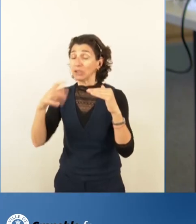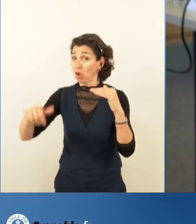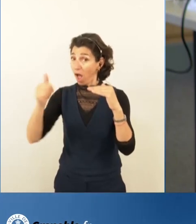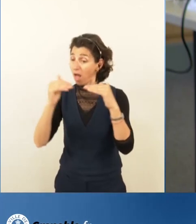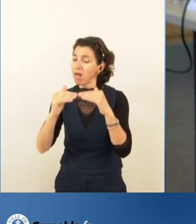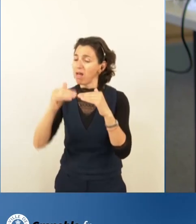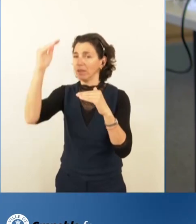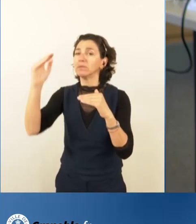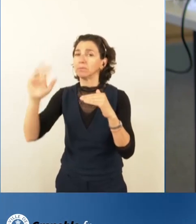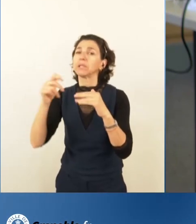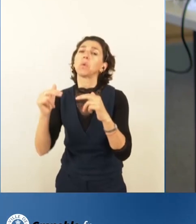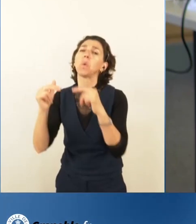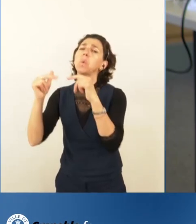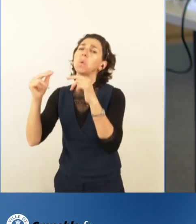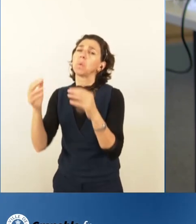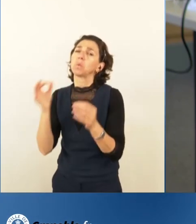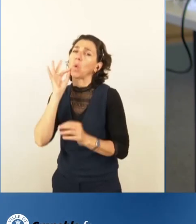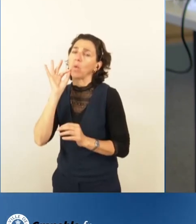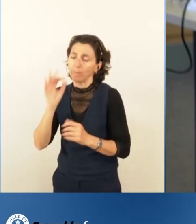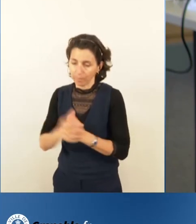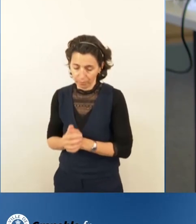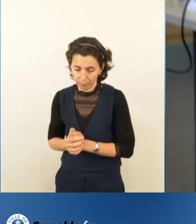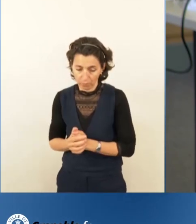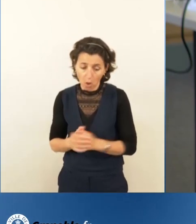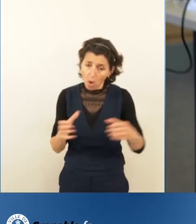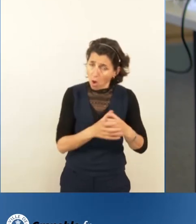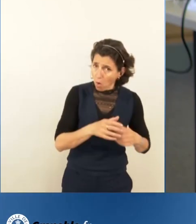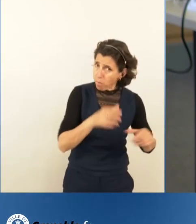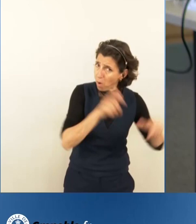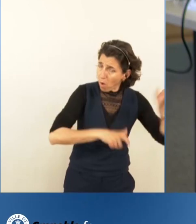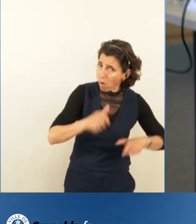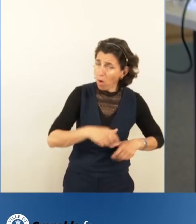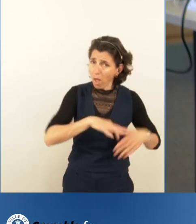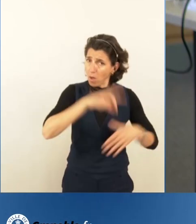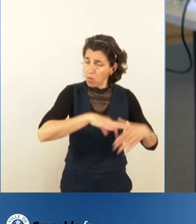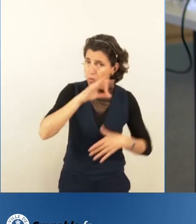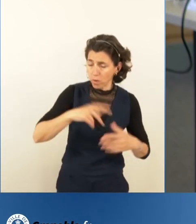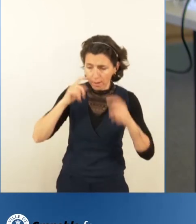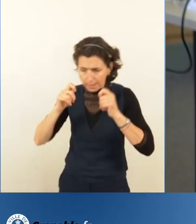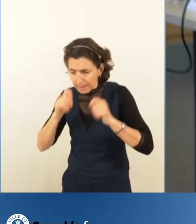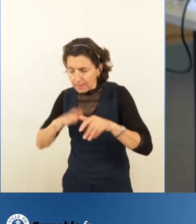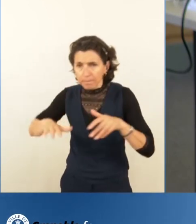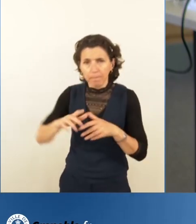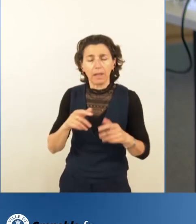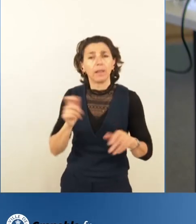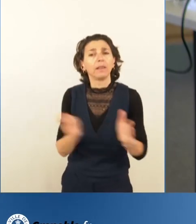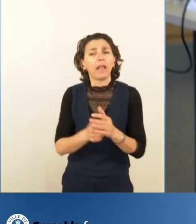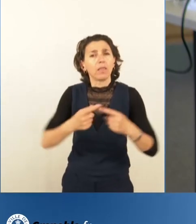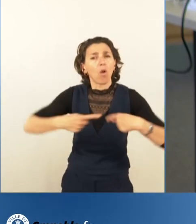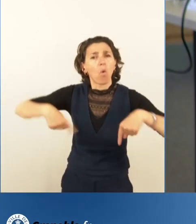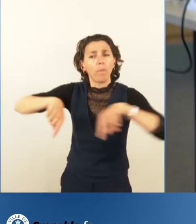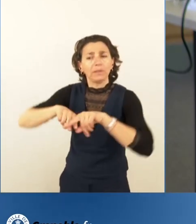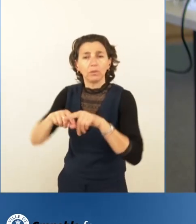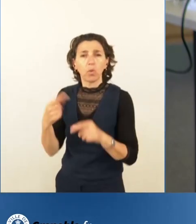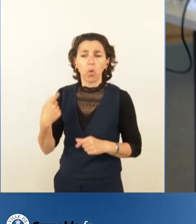suite à la vigilance et à l'unanimité des remarques des élus de tous les groupes lors de la commission il est il est proposé dans la délibération